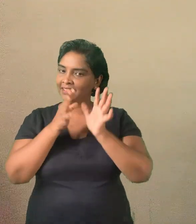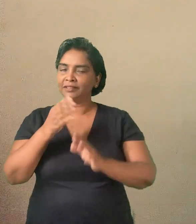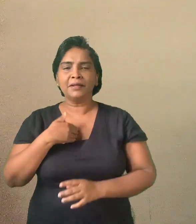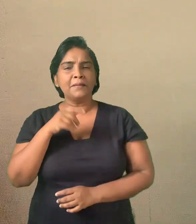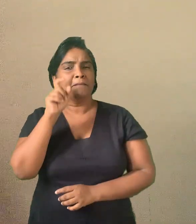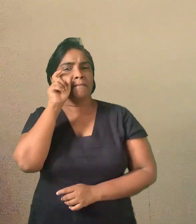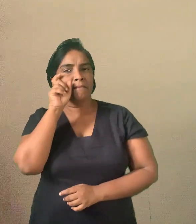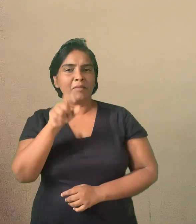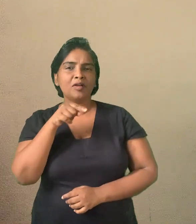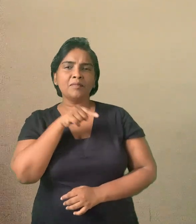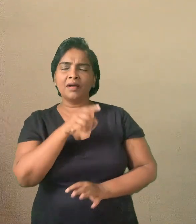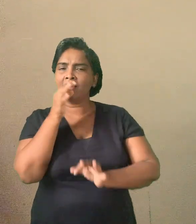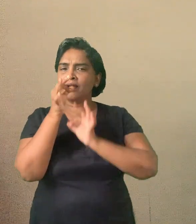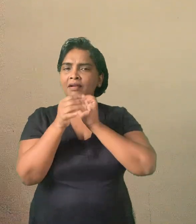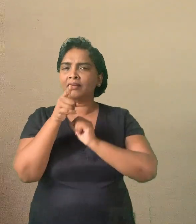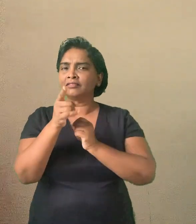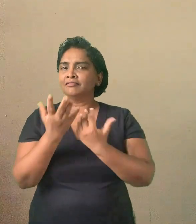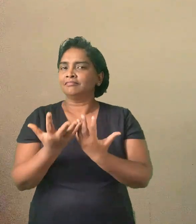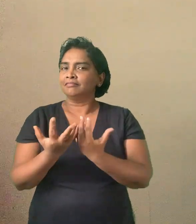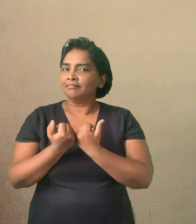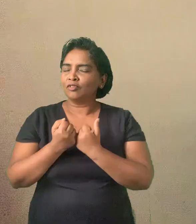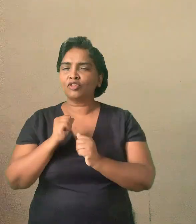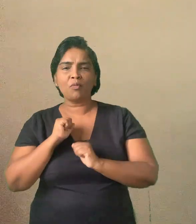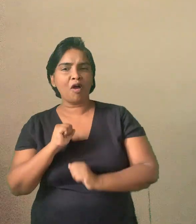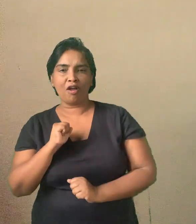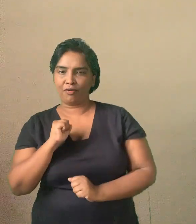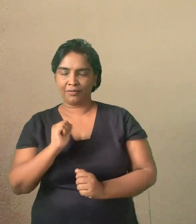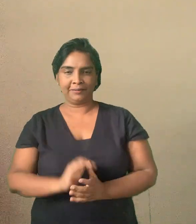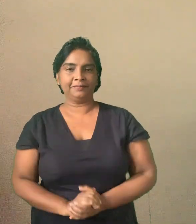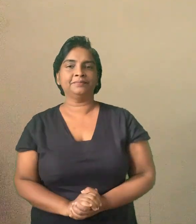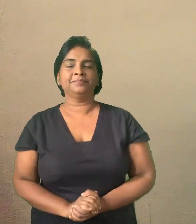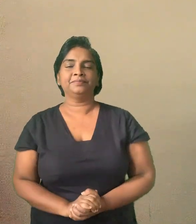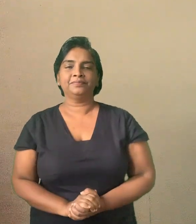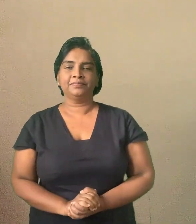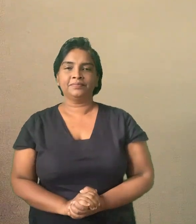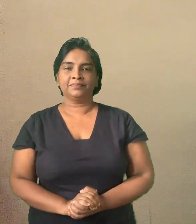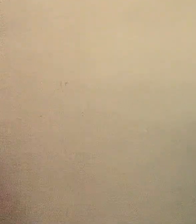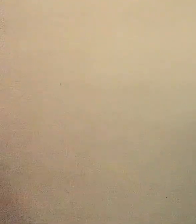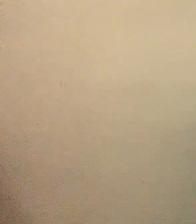අපි බලමු මේ කතාවෙන් ඔබට ලබාගත හැකි දේ මොකක්ද කියලා.